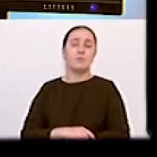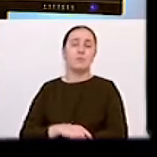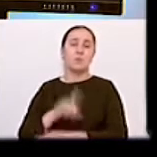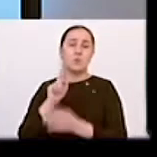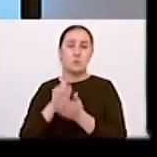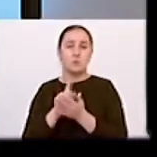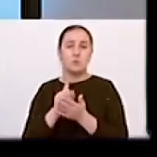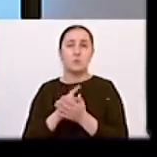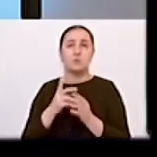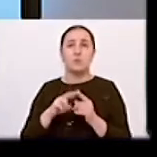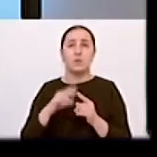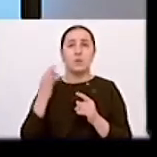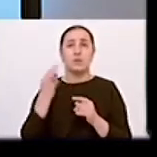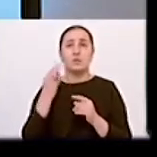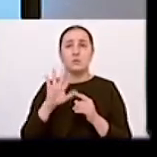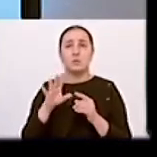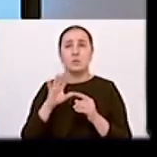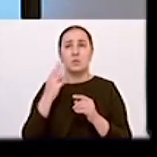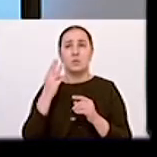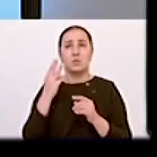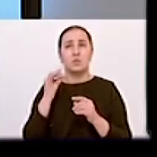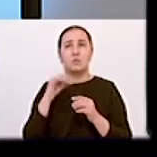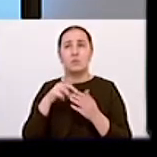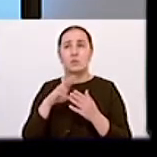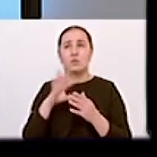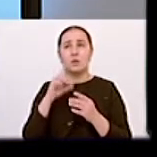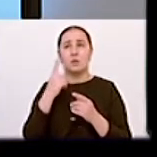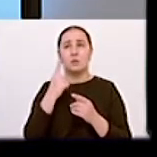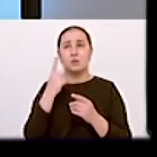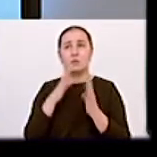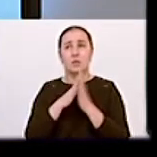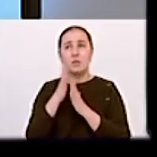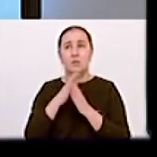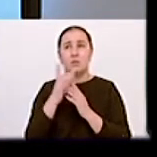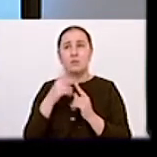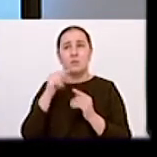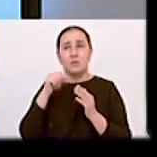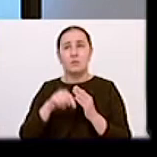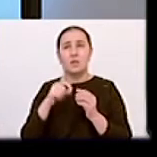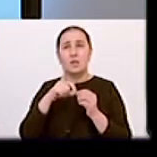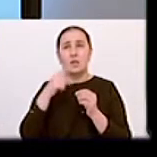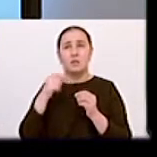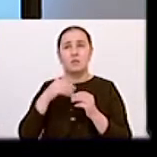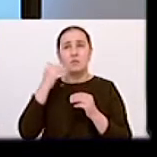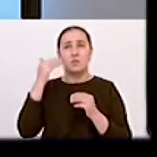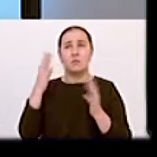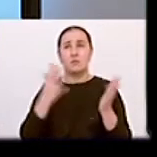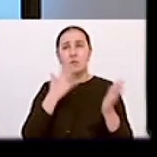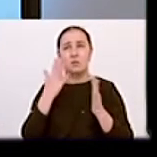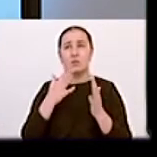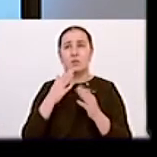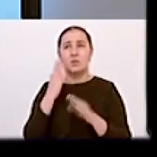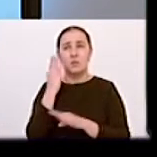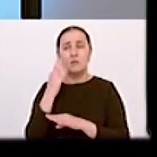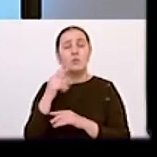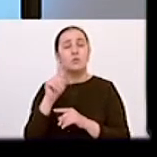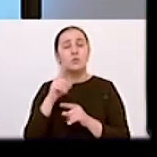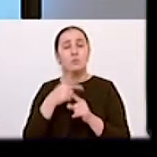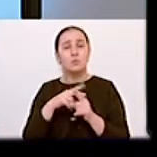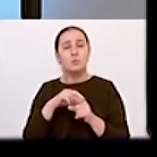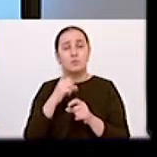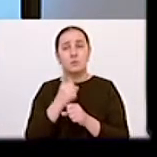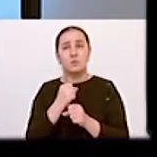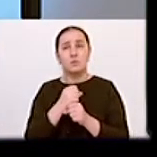Упражнение. Ничто не шевелилось, ни одна травинка внизу, ни один лист на верхней ветви дерева. Что нужно сделать, уже